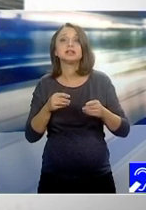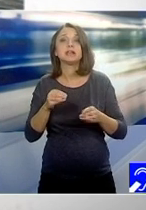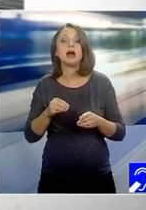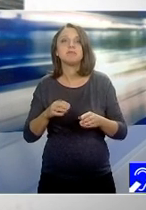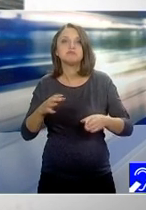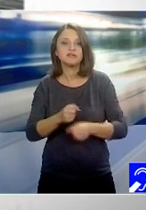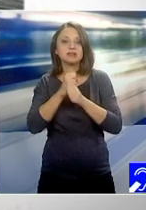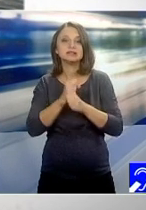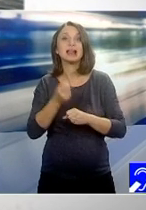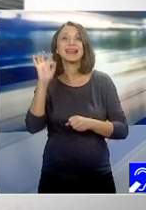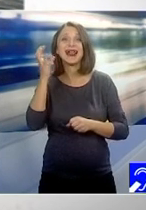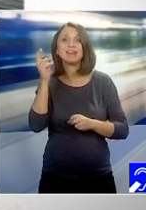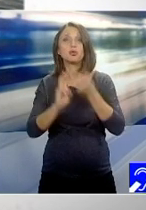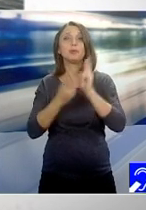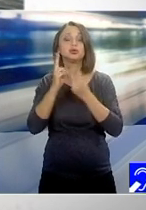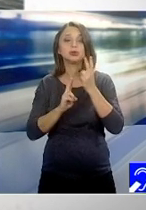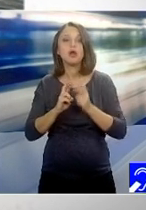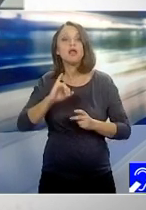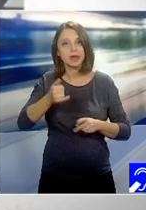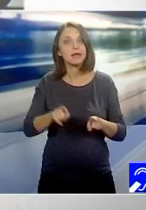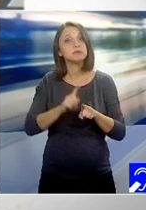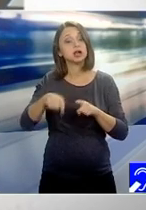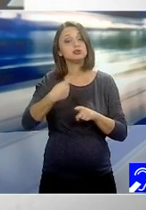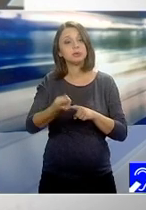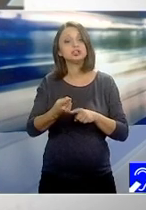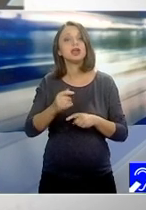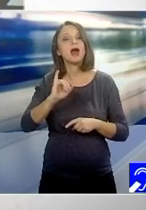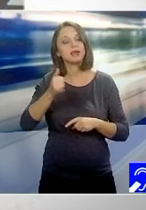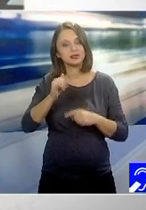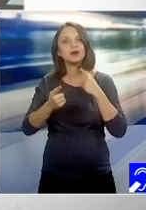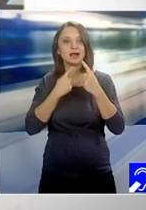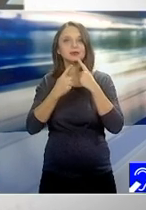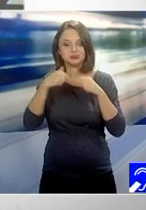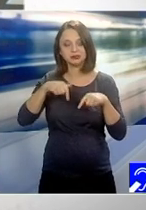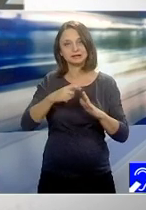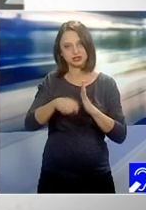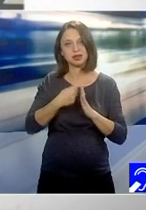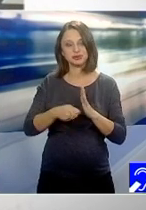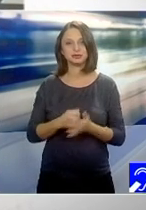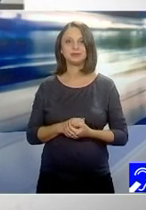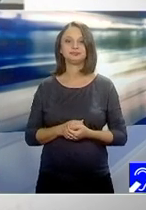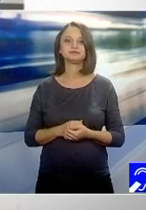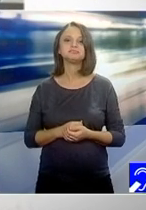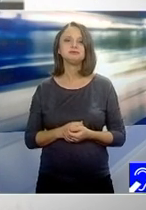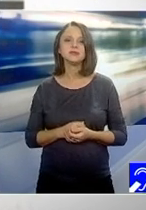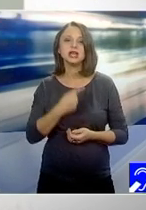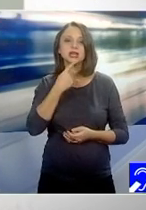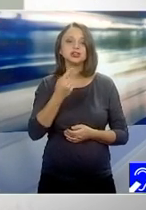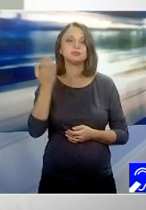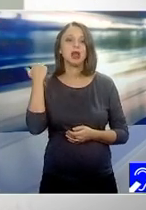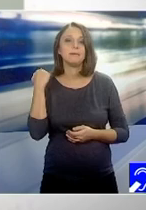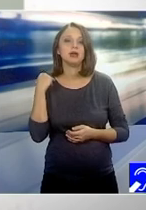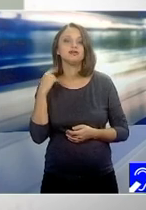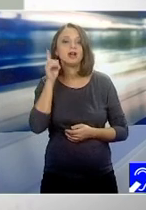pădurilor. Imediat după ce a devenit operațional radarul pădurilor, am avut o discuție anul trecut, așa este. Atunci am zis că o să avem o